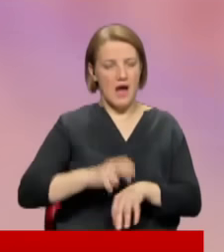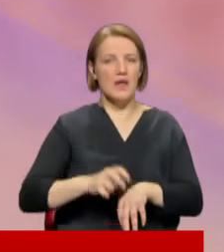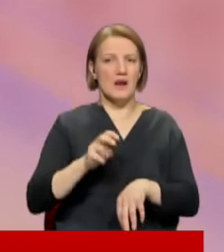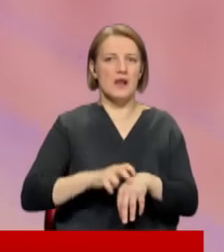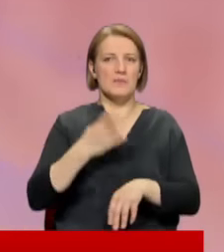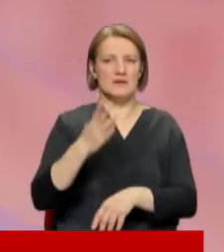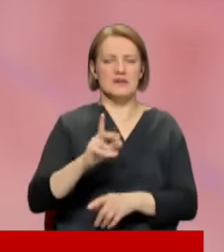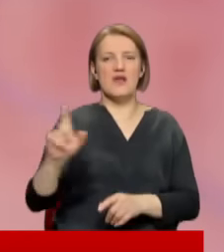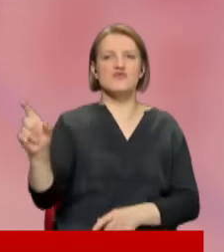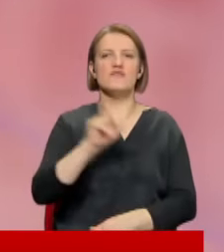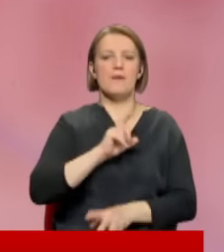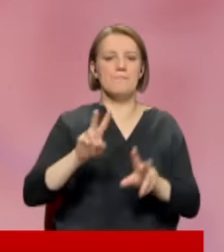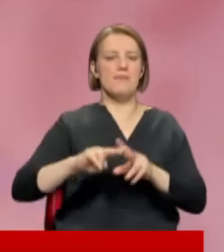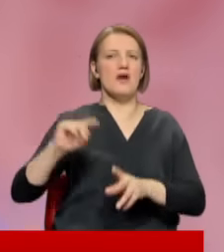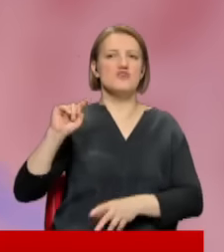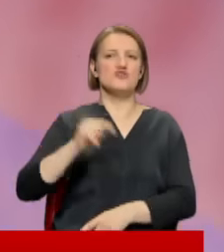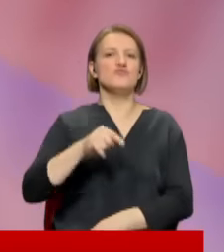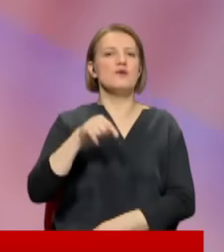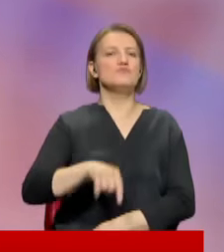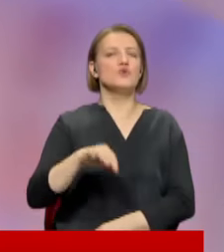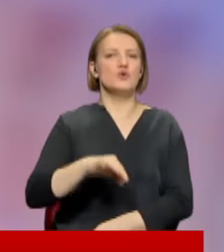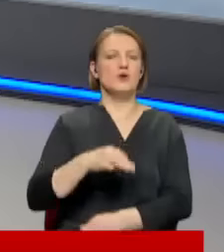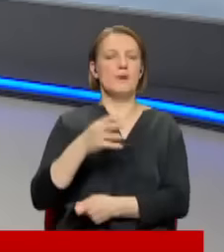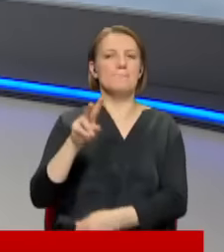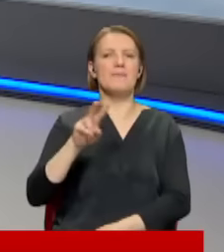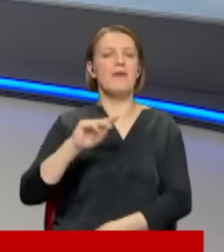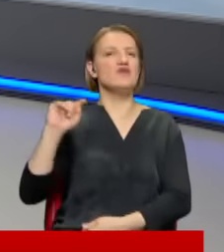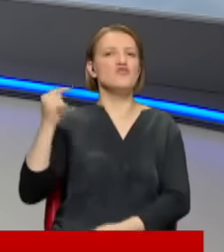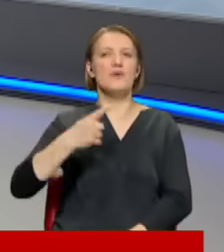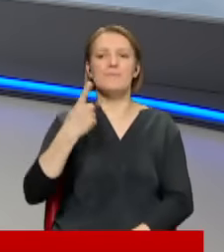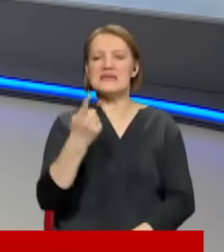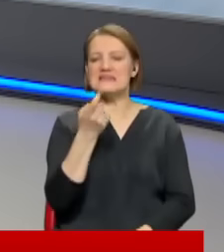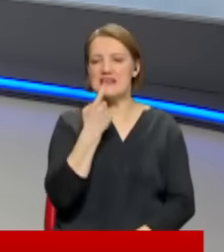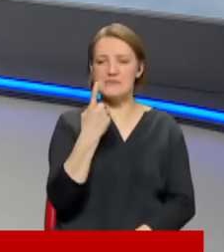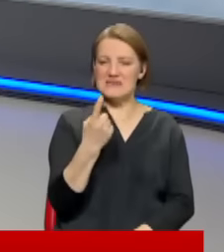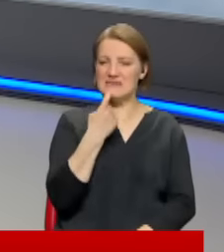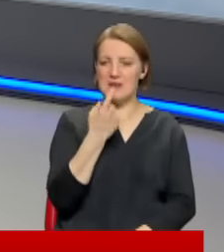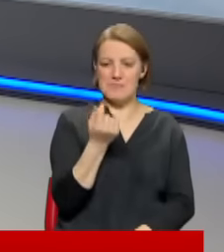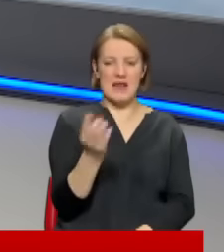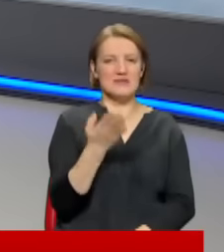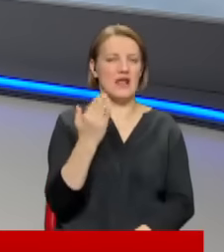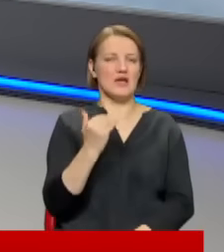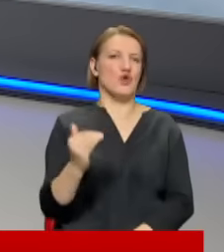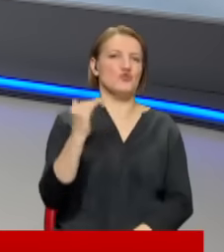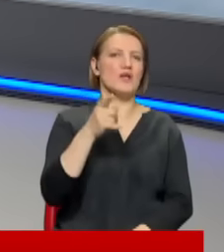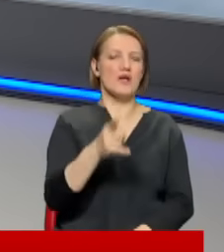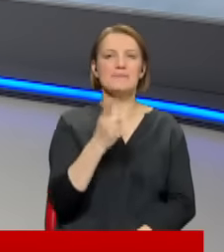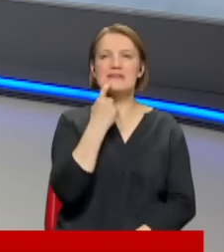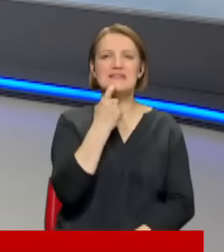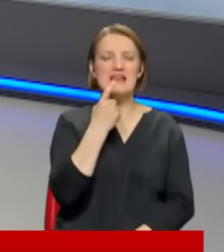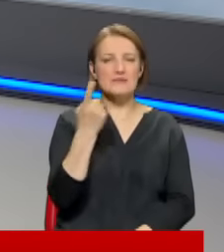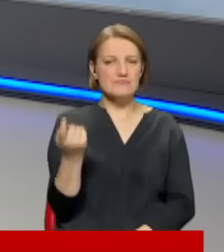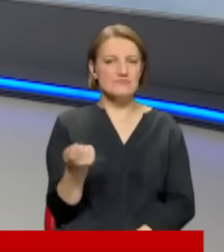hatırlatmasına yanıt. Mehmet Şimşek'ten bugün yine Mehmet Şimşek'in bir senelik, bir seneyi biraz da aştı. O bir